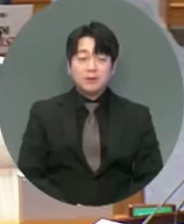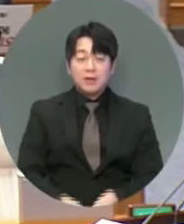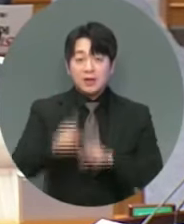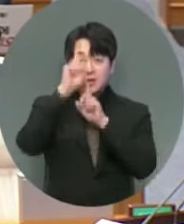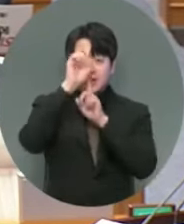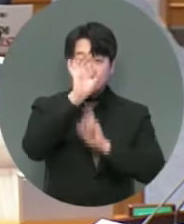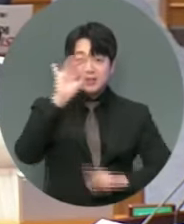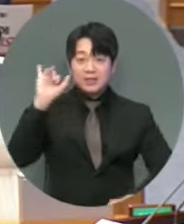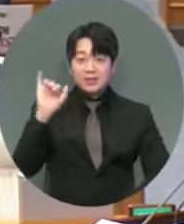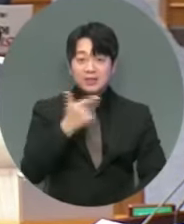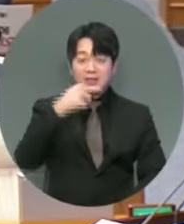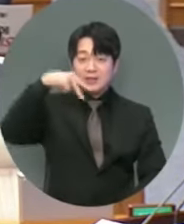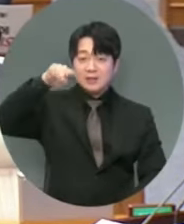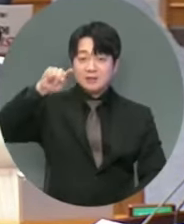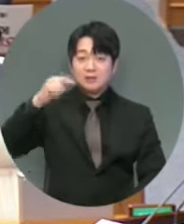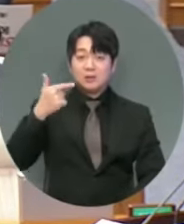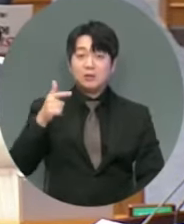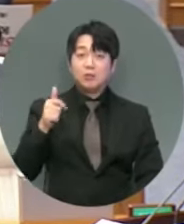이인선 의원,